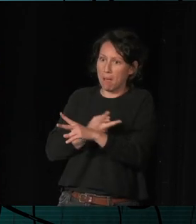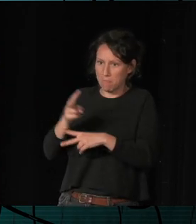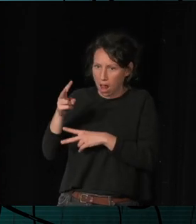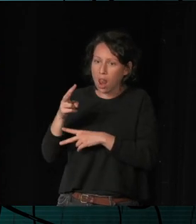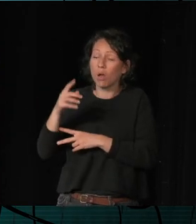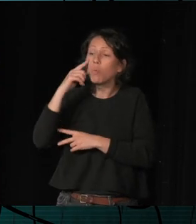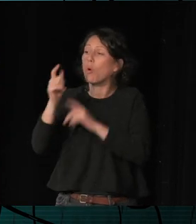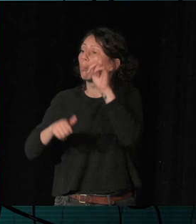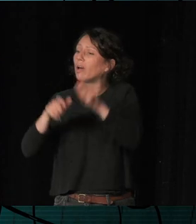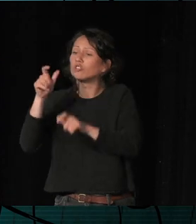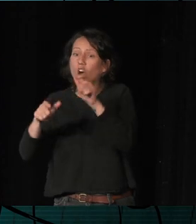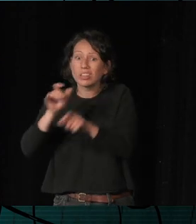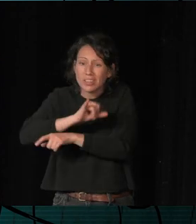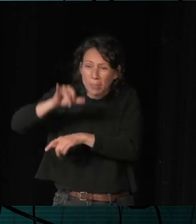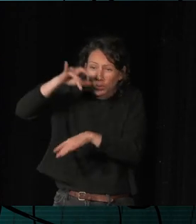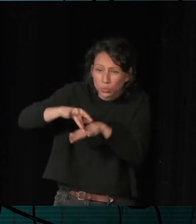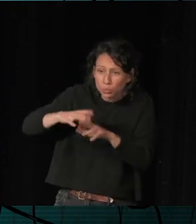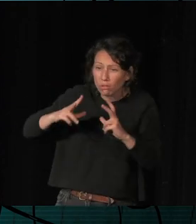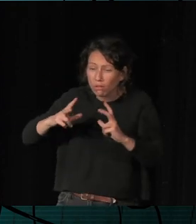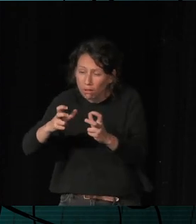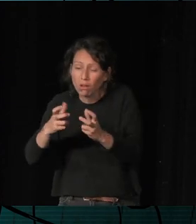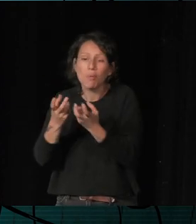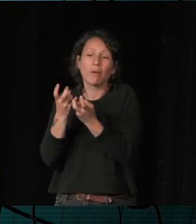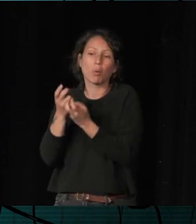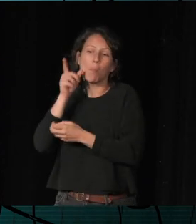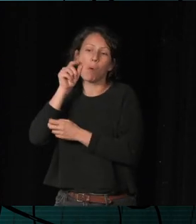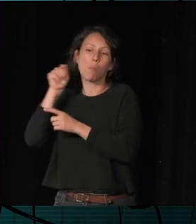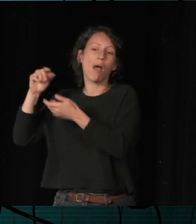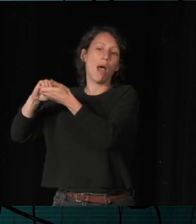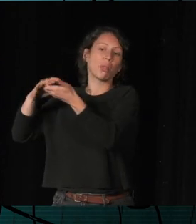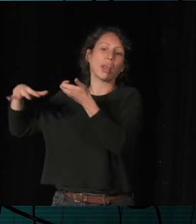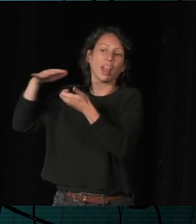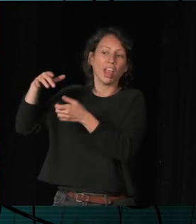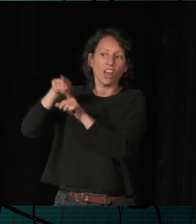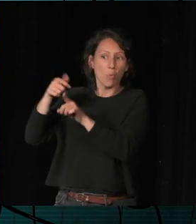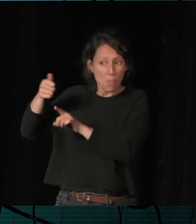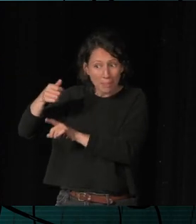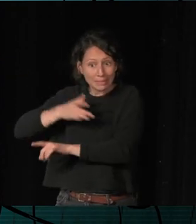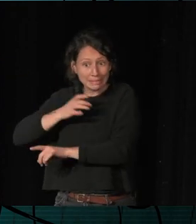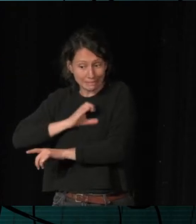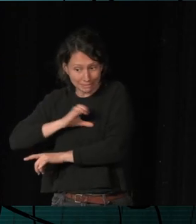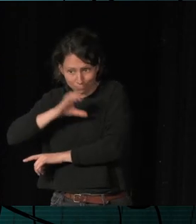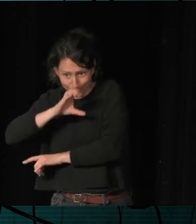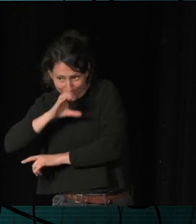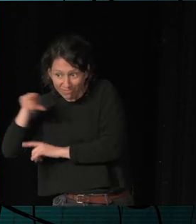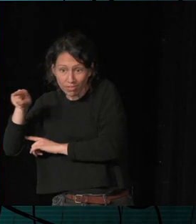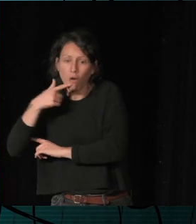tout ça, qui n'avaient jamais joué à un jeu vidéo de leur vie. Mais après, ils étaient en mode, mais c'est vachement bien, en fait, le jeu vidéo.